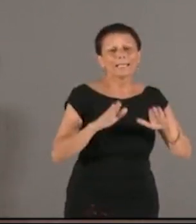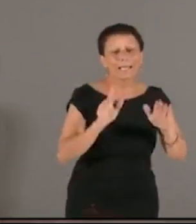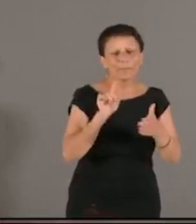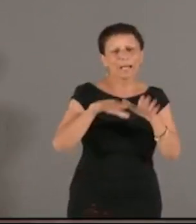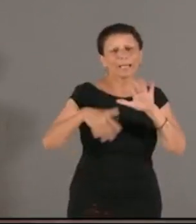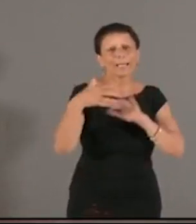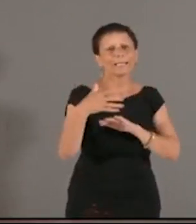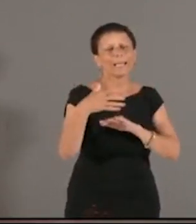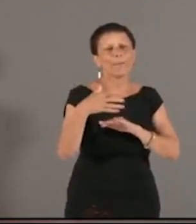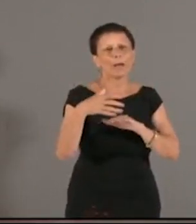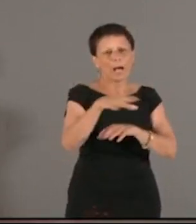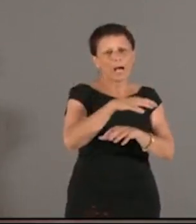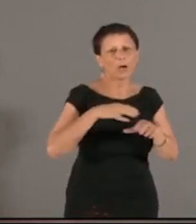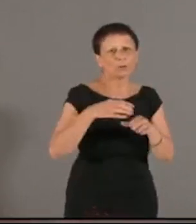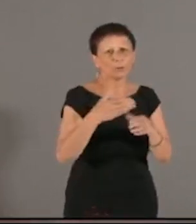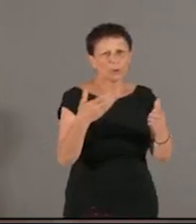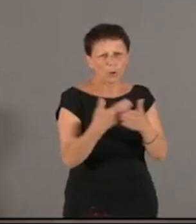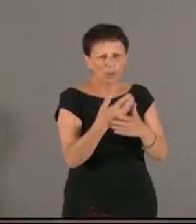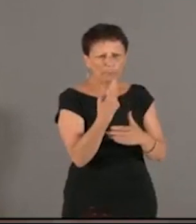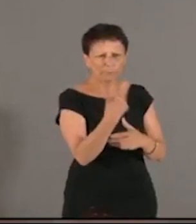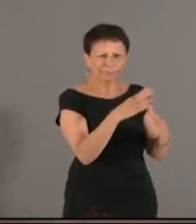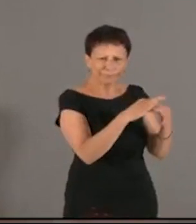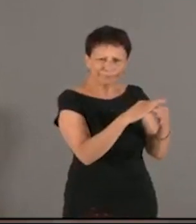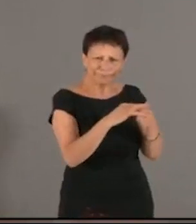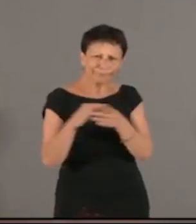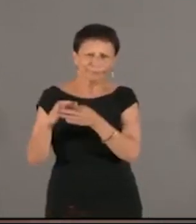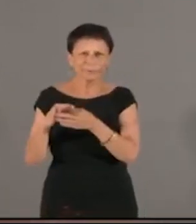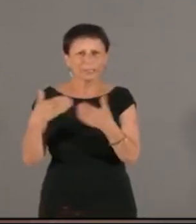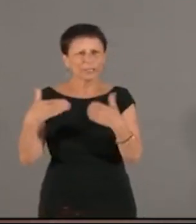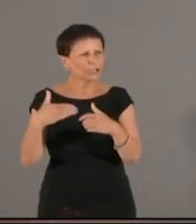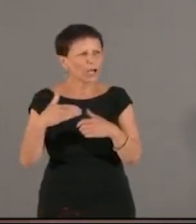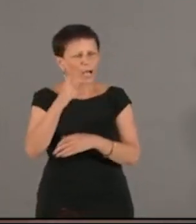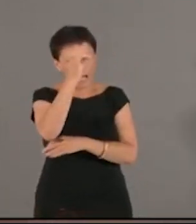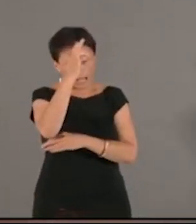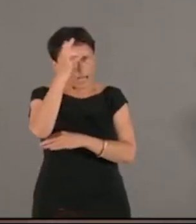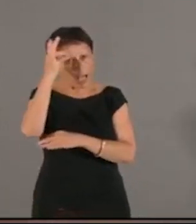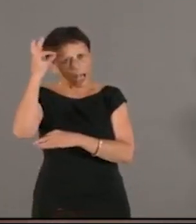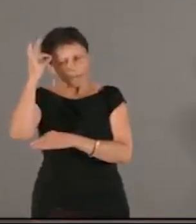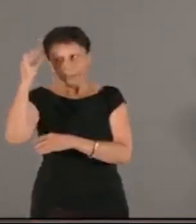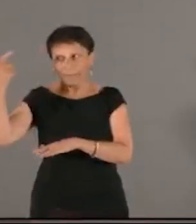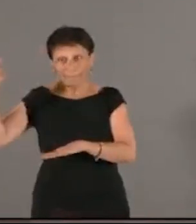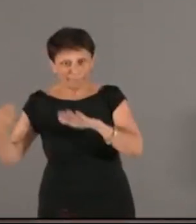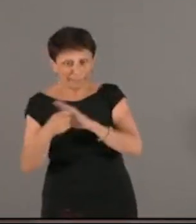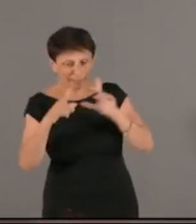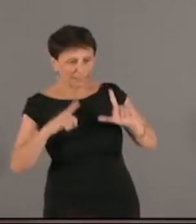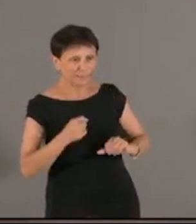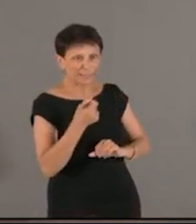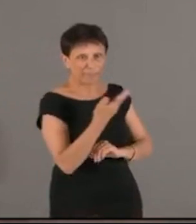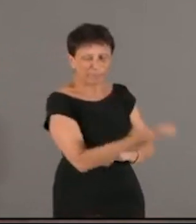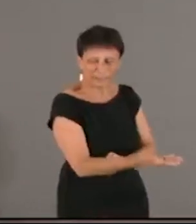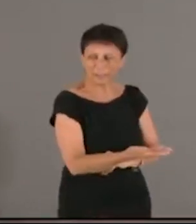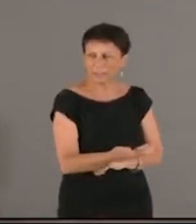entretient des relations plutôt sulfureuses avec l'Arabie Saoudite, puisque l'Arabie Saoudite l'a cofinancé. Vous avez participé